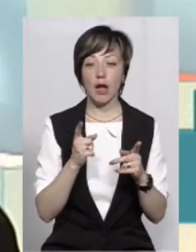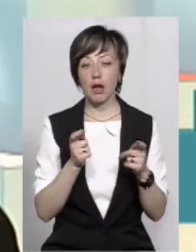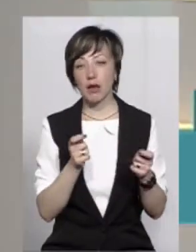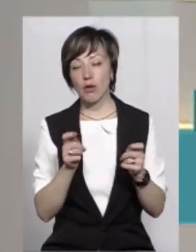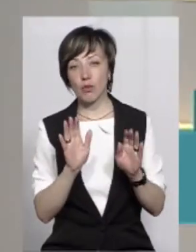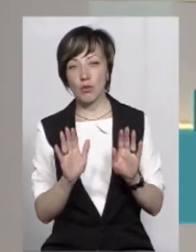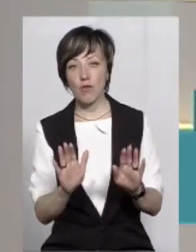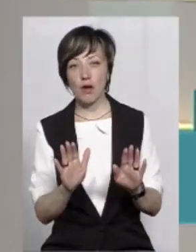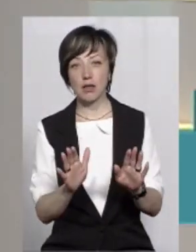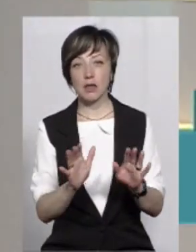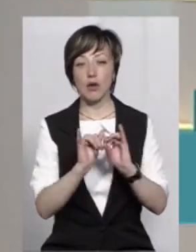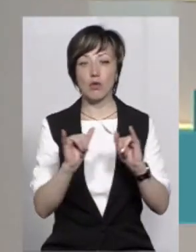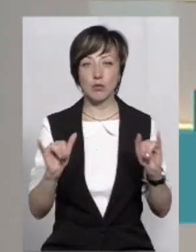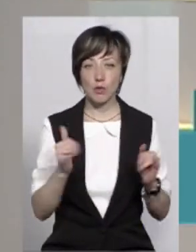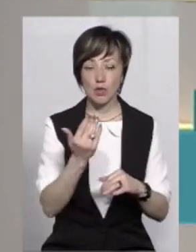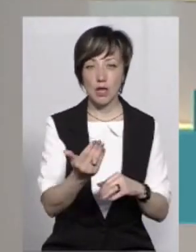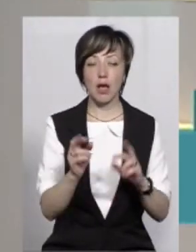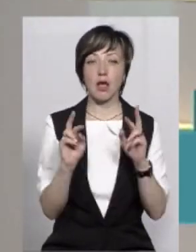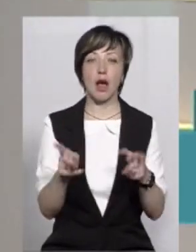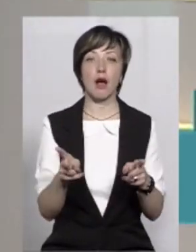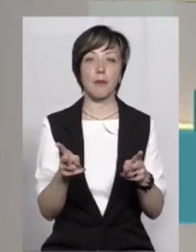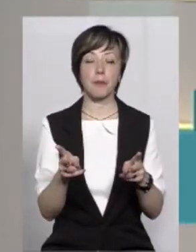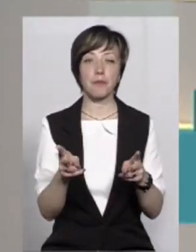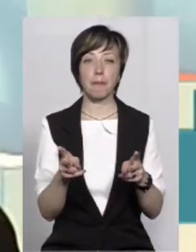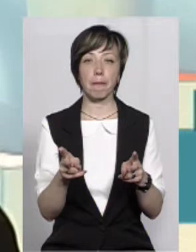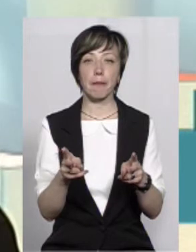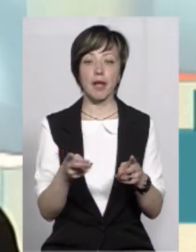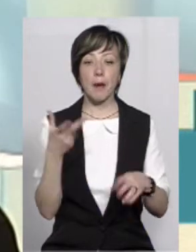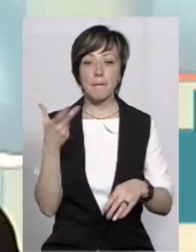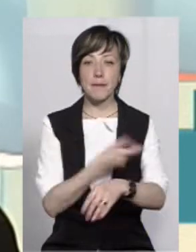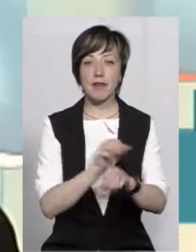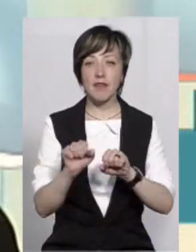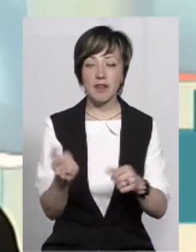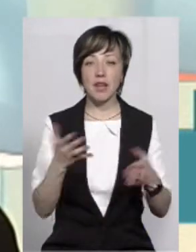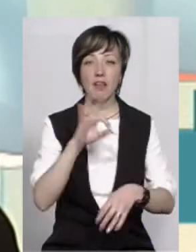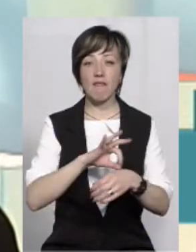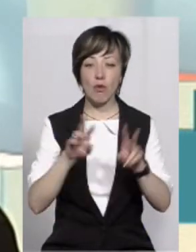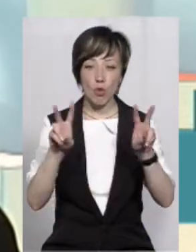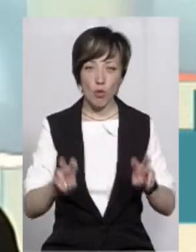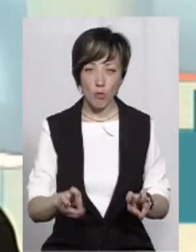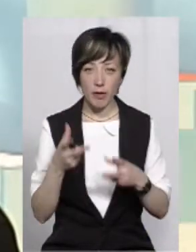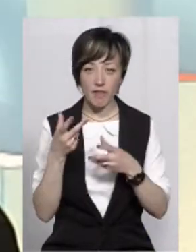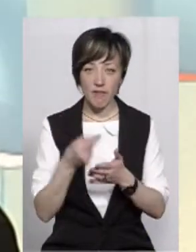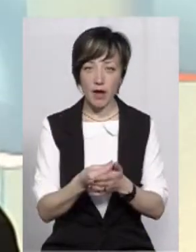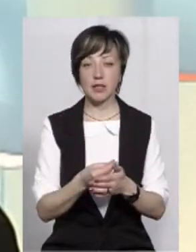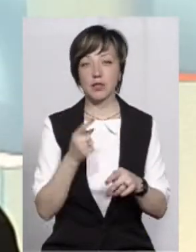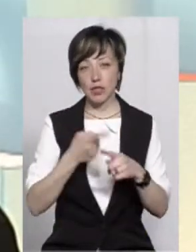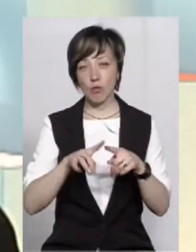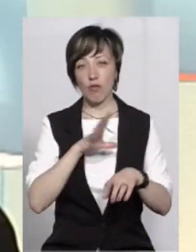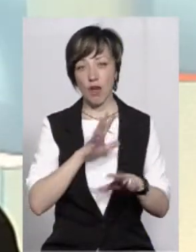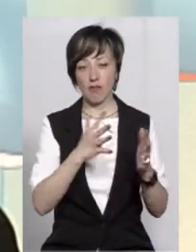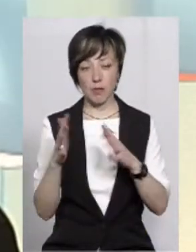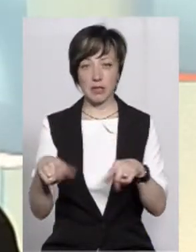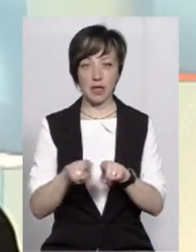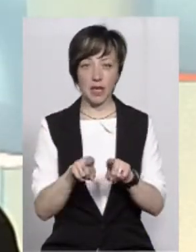як регулювати їх популяцію, як їх прививати від від яких хвороб прививати. І через це бувають отакі